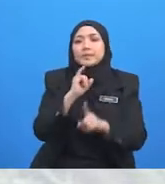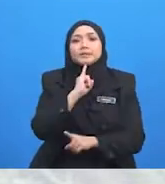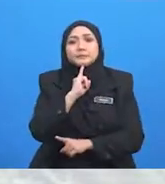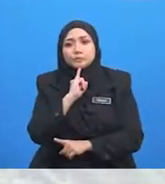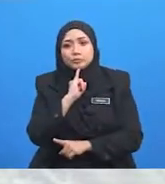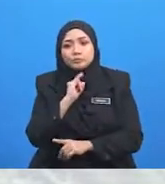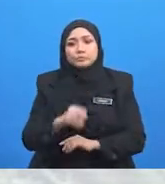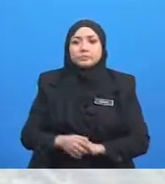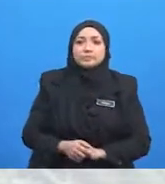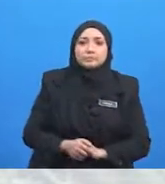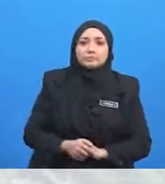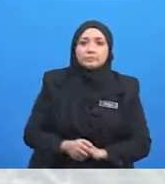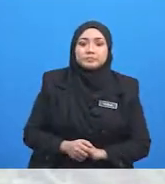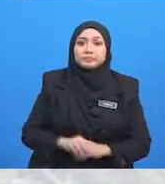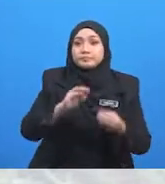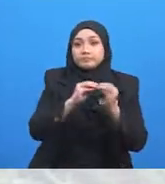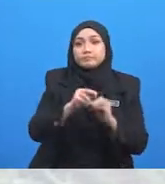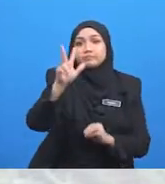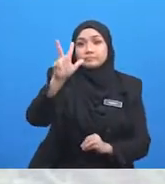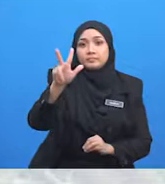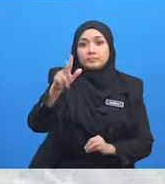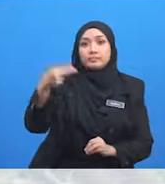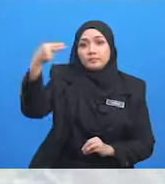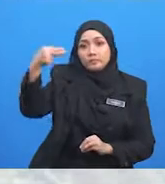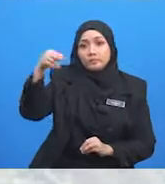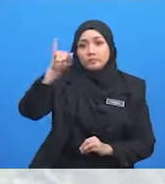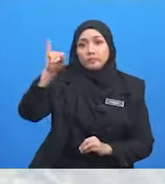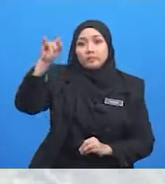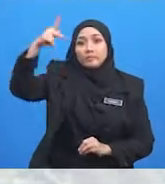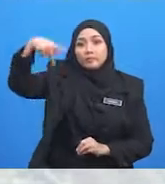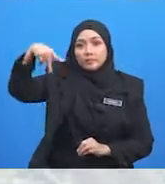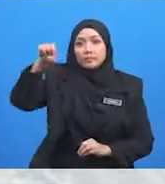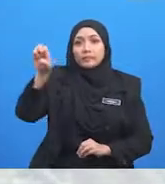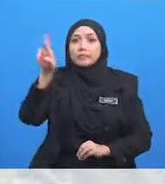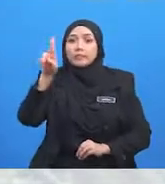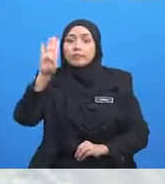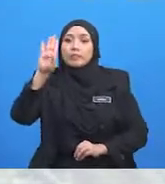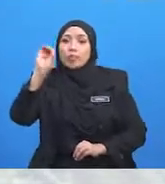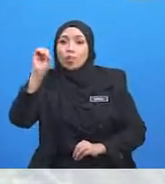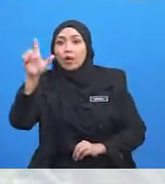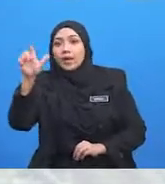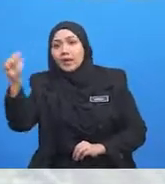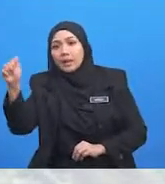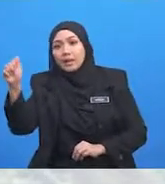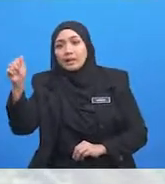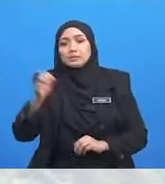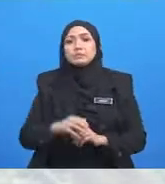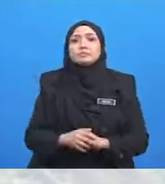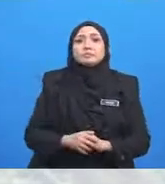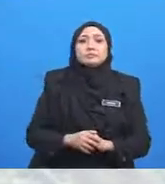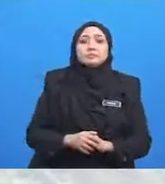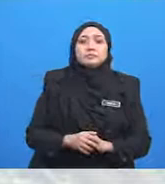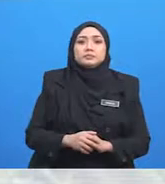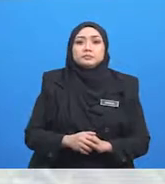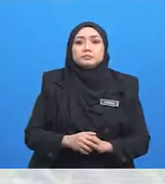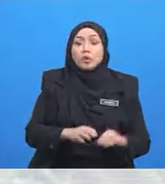Berikutnya ialah gaya bahasa hiperbola, iaitu kiasan terhadap sesuatu